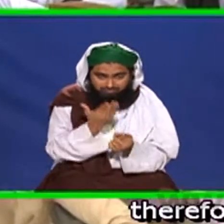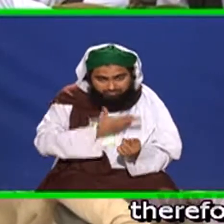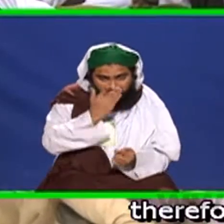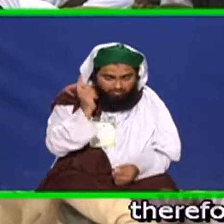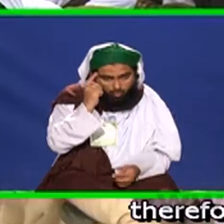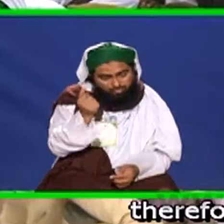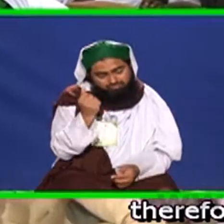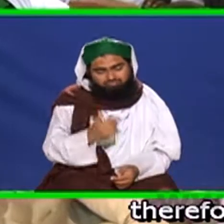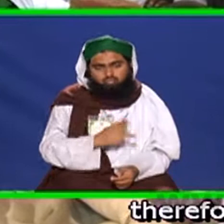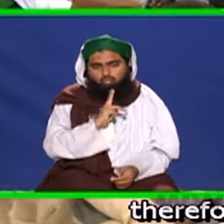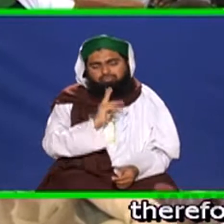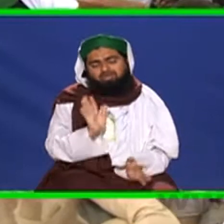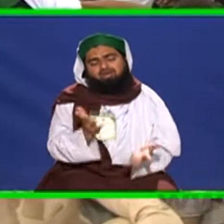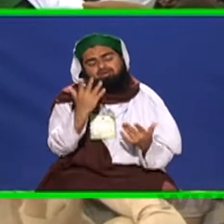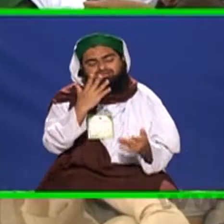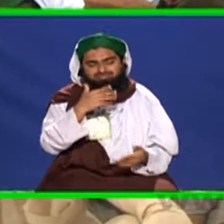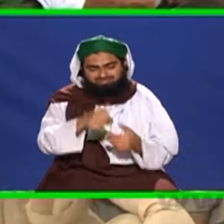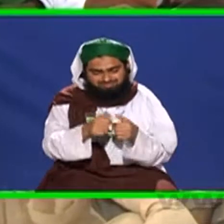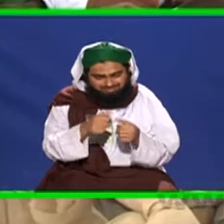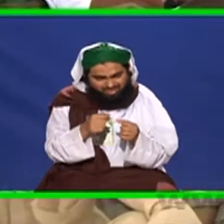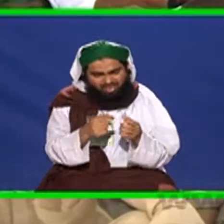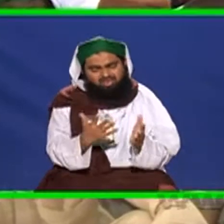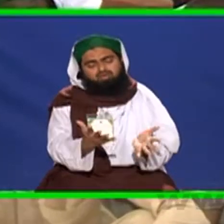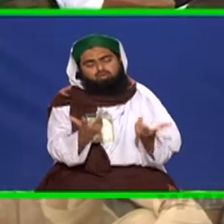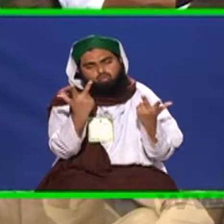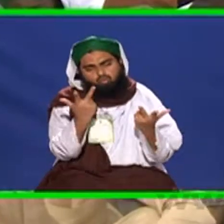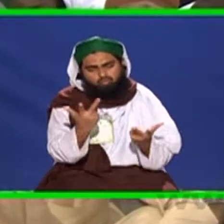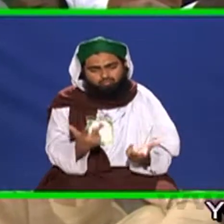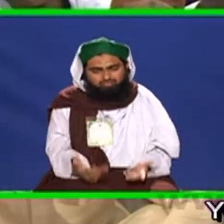ये बोलते हैं कि साहब गिनने क्या करूं, कभी कभी सर हो जाते हैं, क्या ये